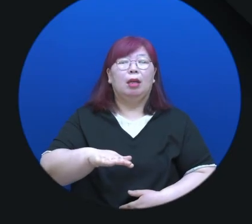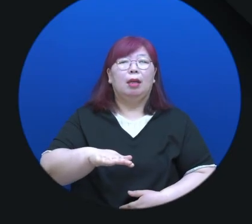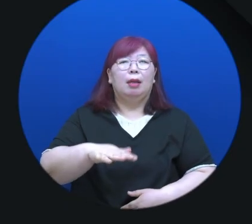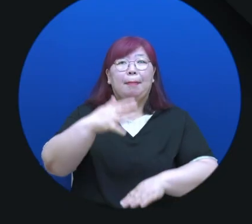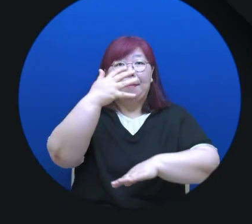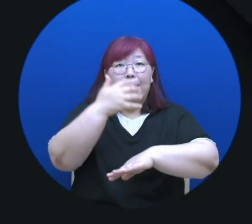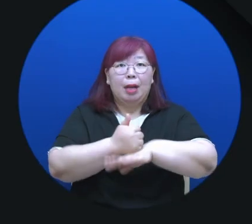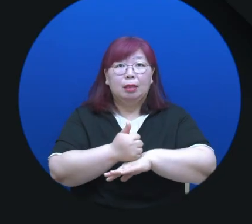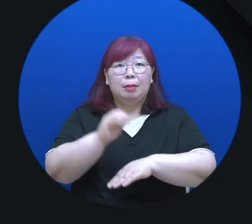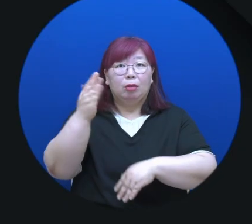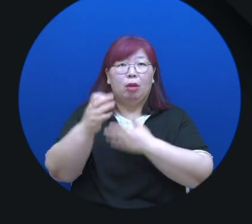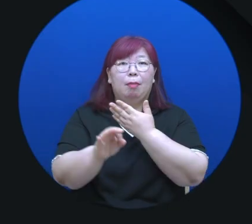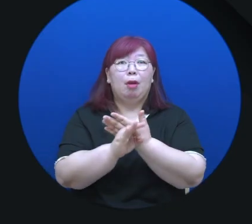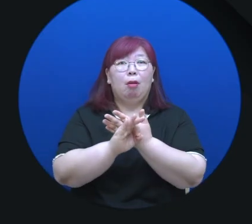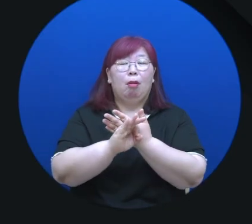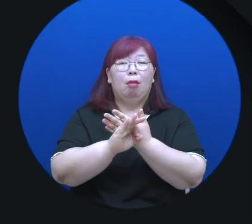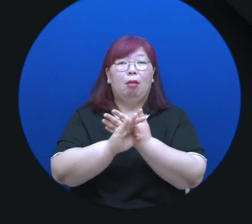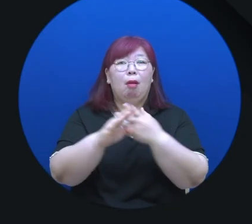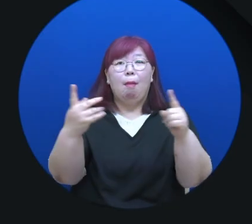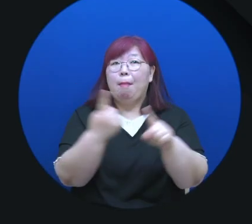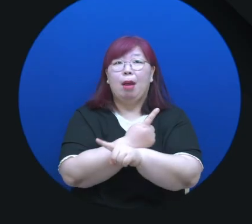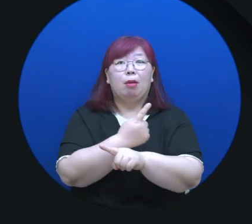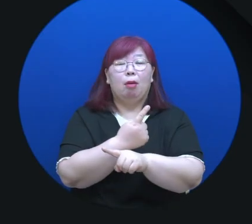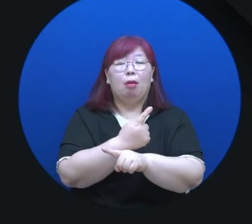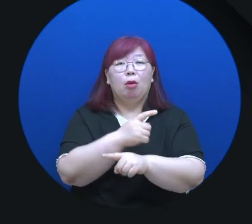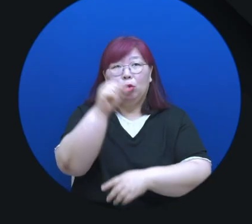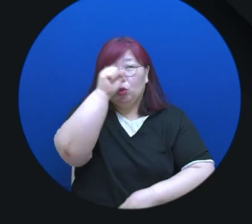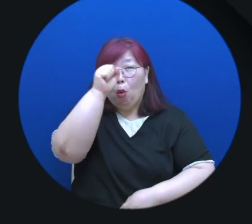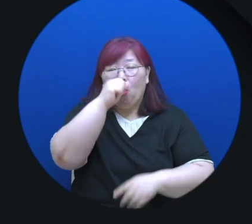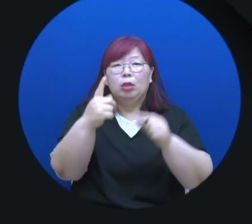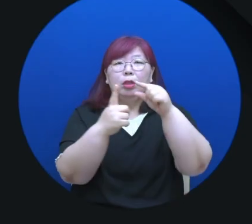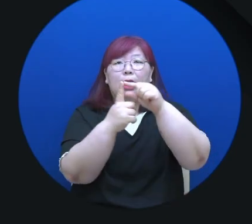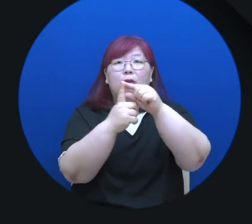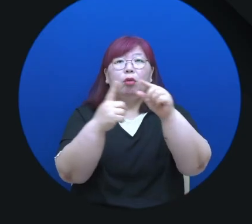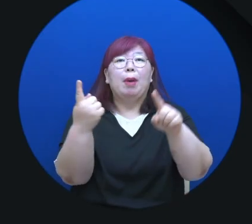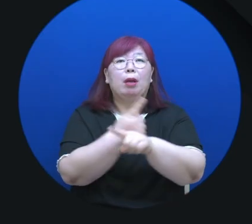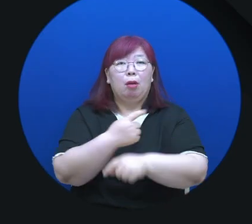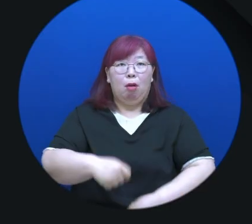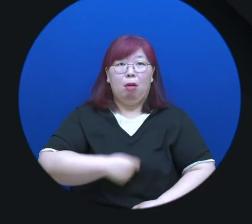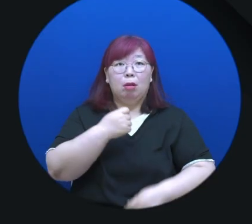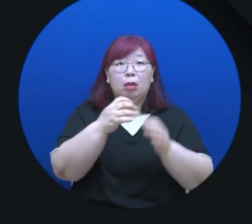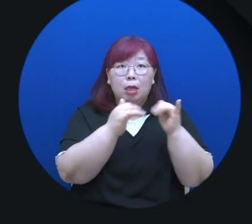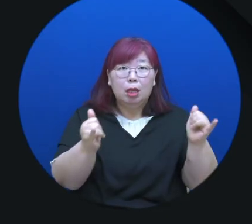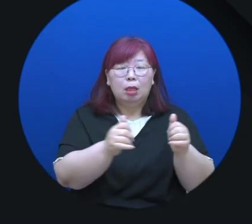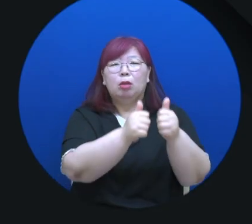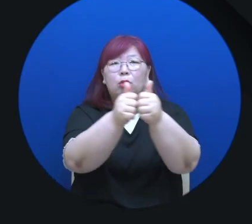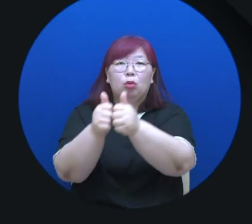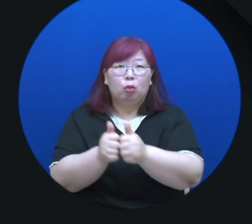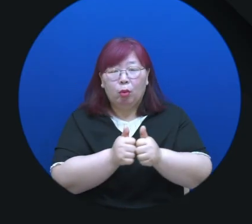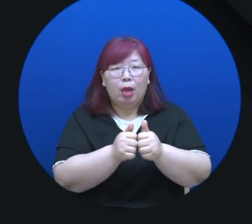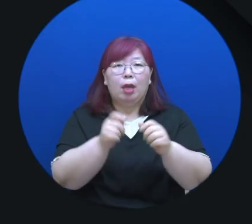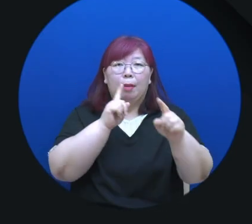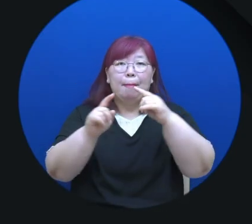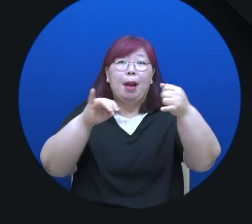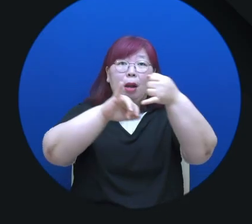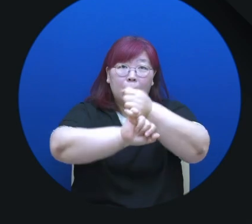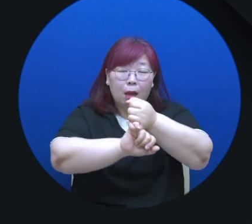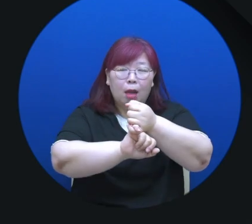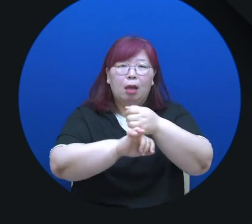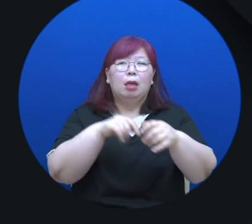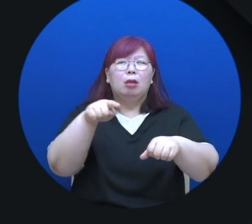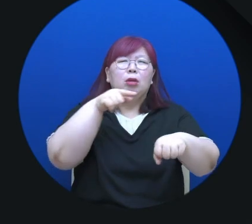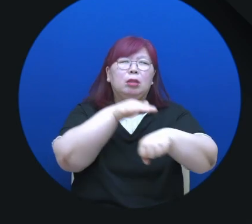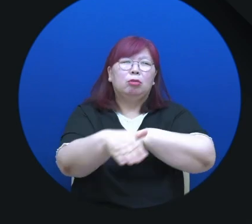넘어가면서 반전이 됩니다. 긍정의 언어로 바뀌어요. 의인, 동행, 언약. 반전이